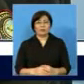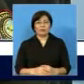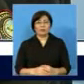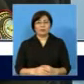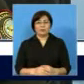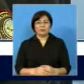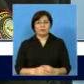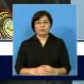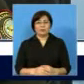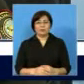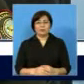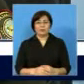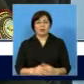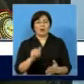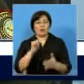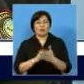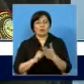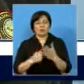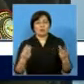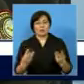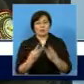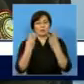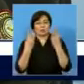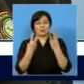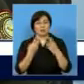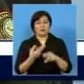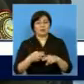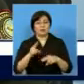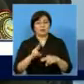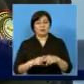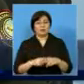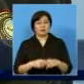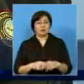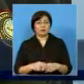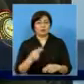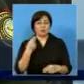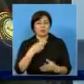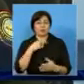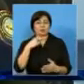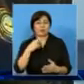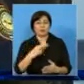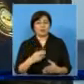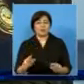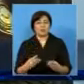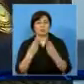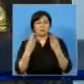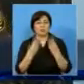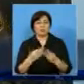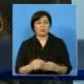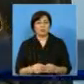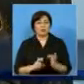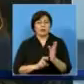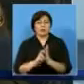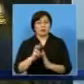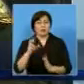остались живы. Причиной пожара в этом случае тоже послужило неосторожное обращение с огнем. Пожар произошел, начался в